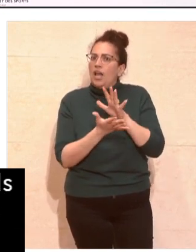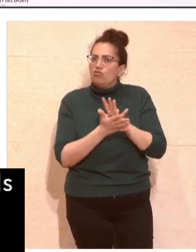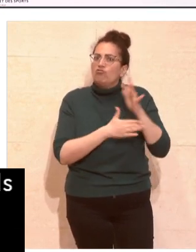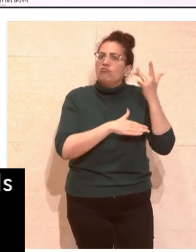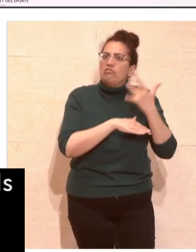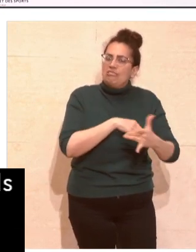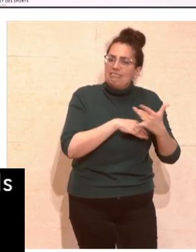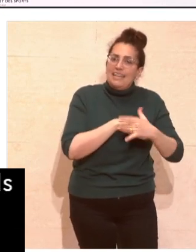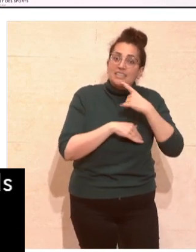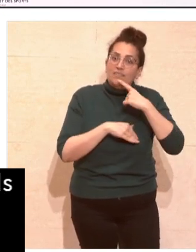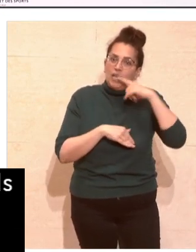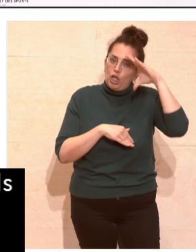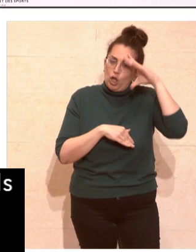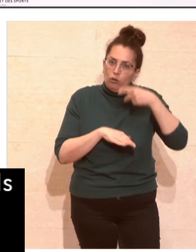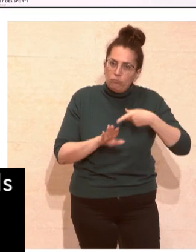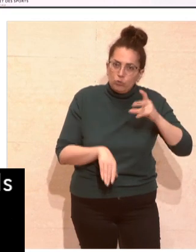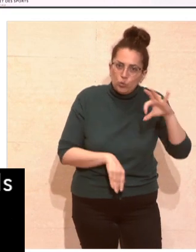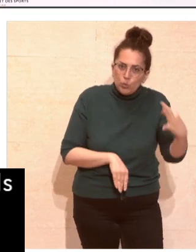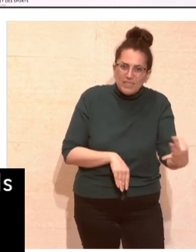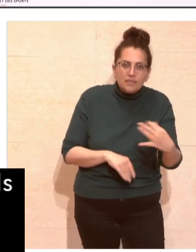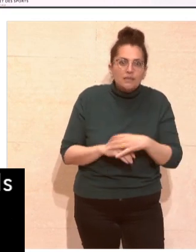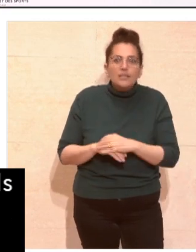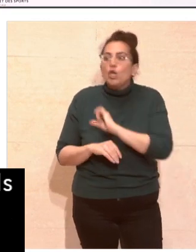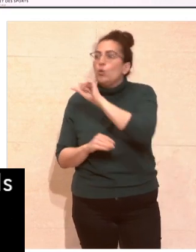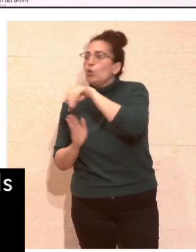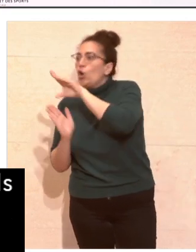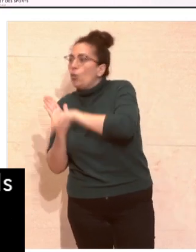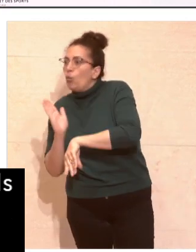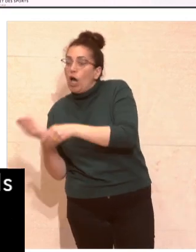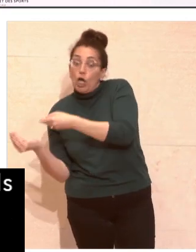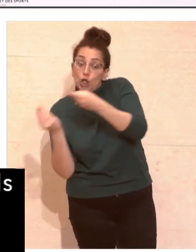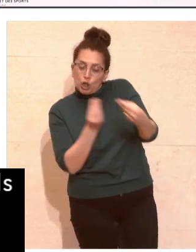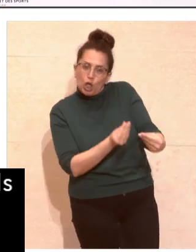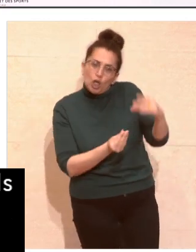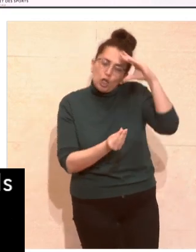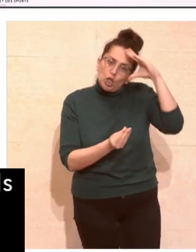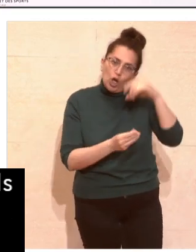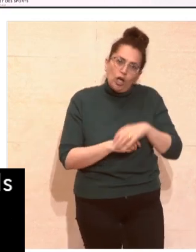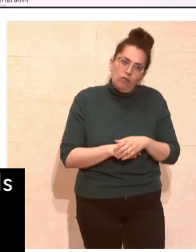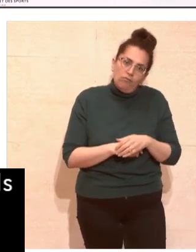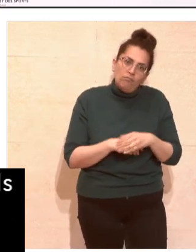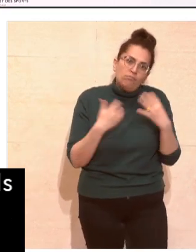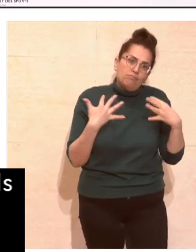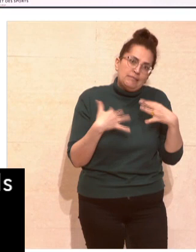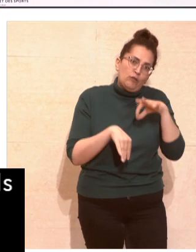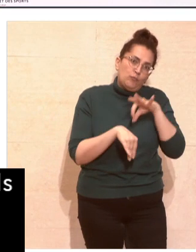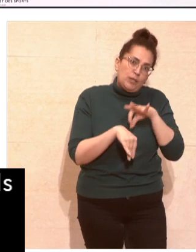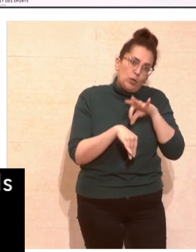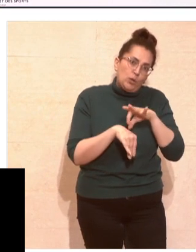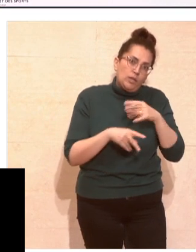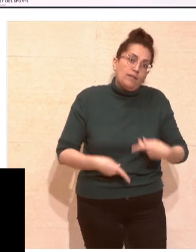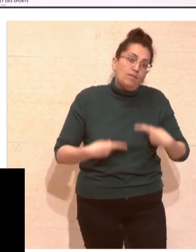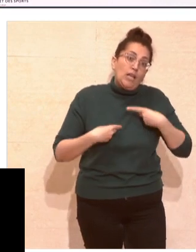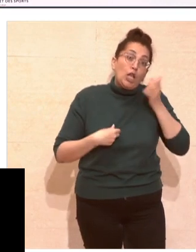gagné du temps de sommeil. Et on a gagné ce temps de manière significative. En moyenne, c'est 19 minutes, mais 19 minutes au